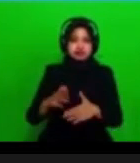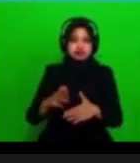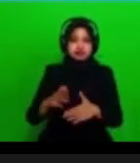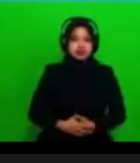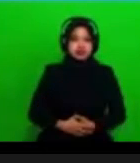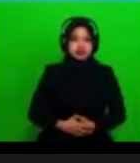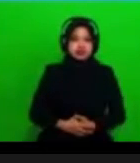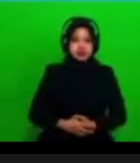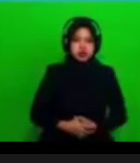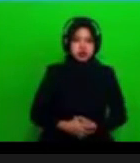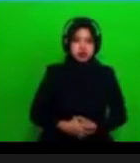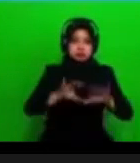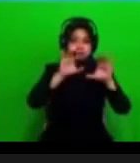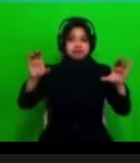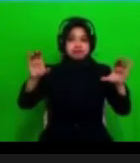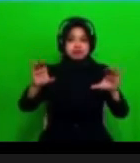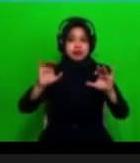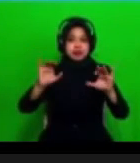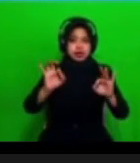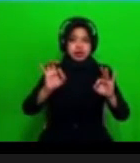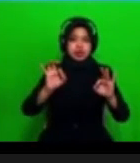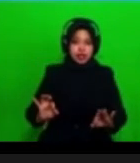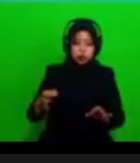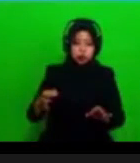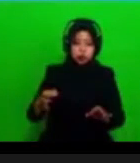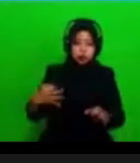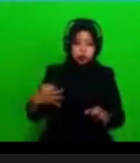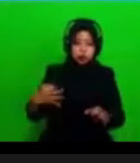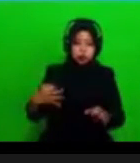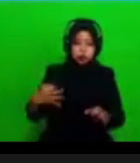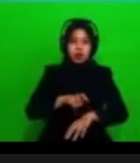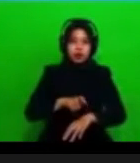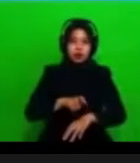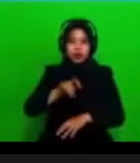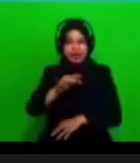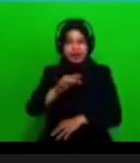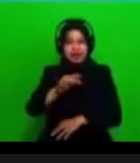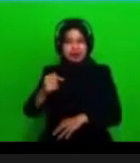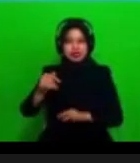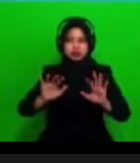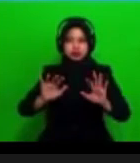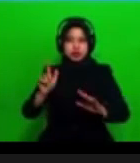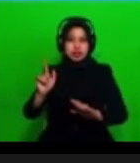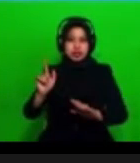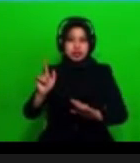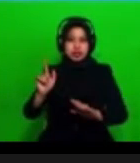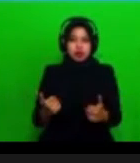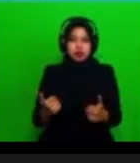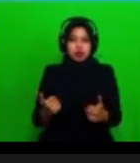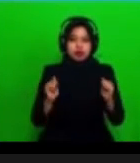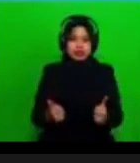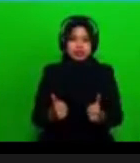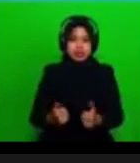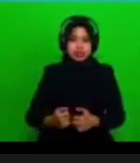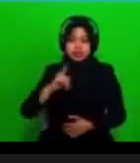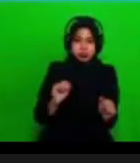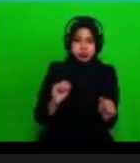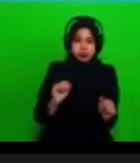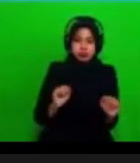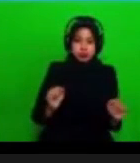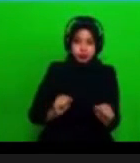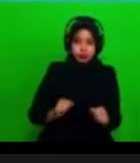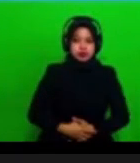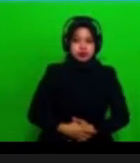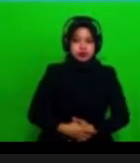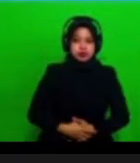Slide berikutnya. Nah, peta jalan pendidikan. Saya mohon izin mungkin waktu 5-10 menit ya, moga-moga bisa saya percepat